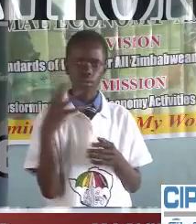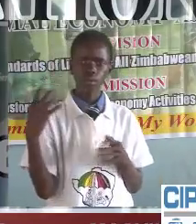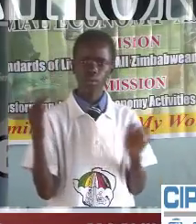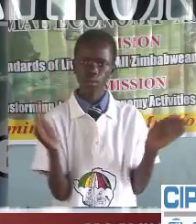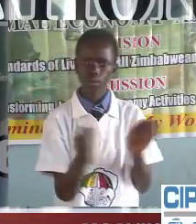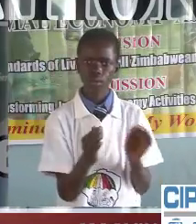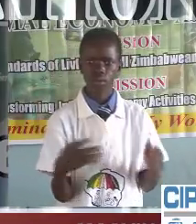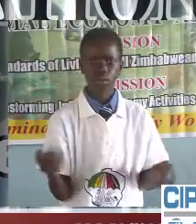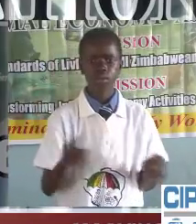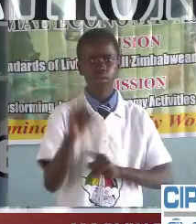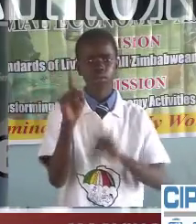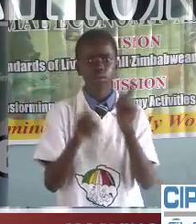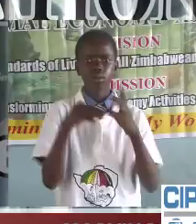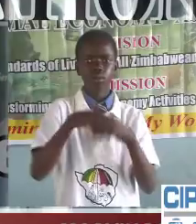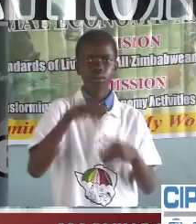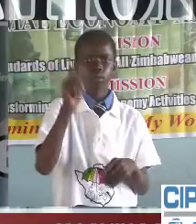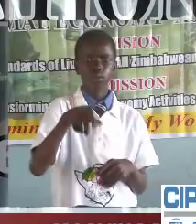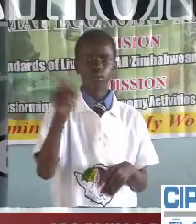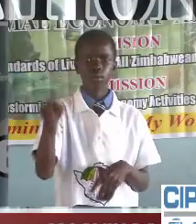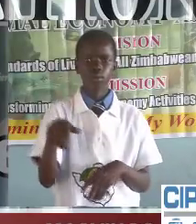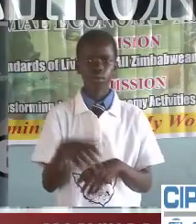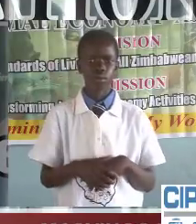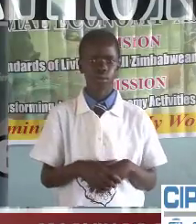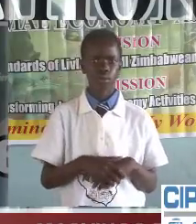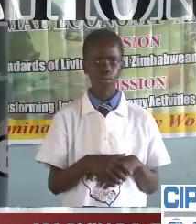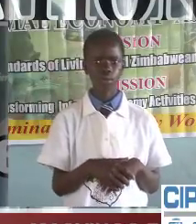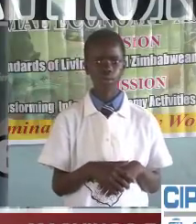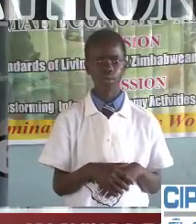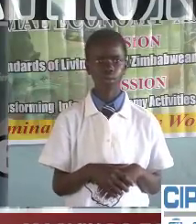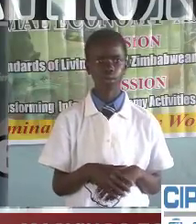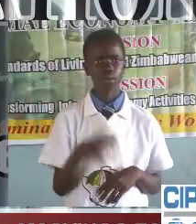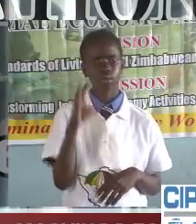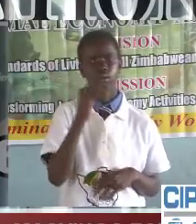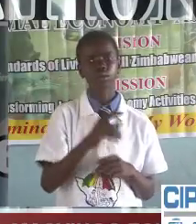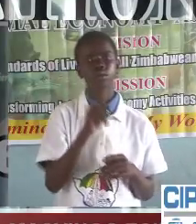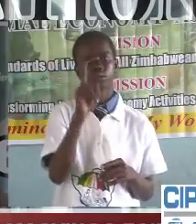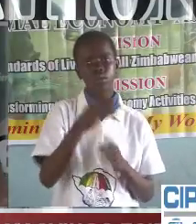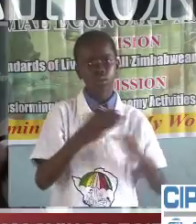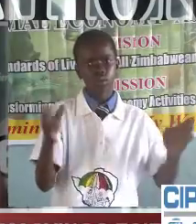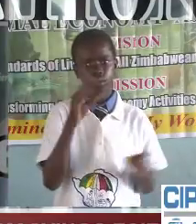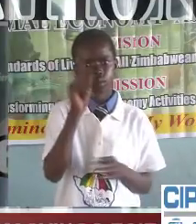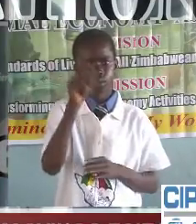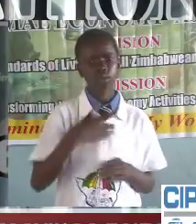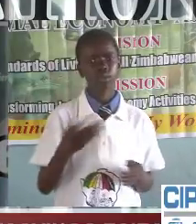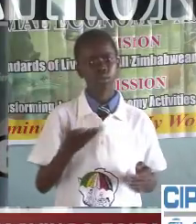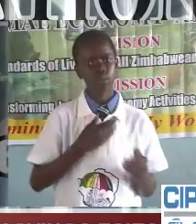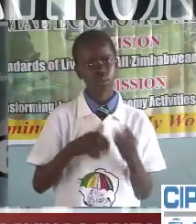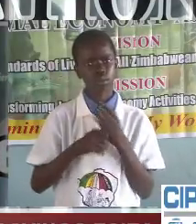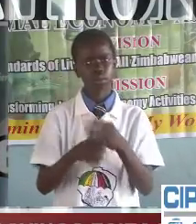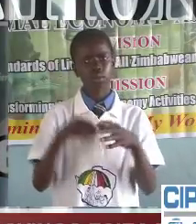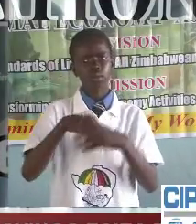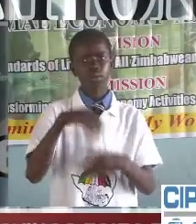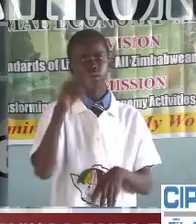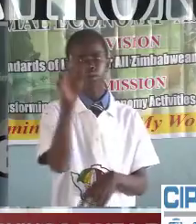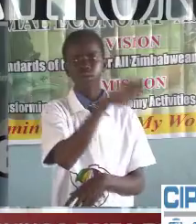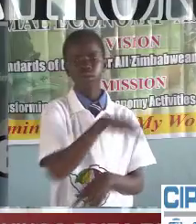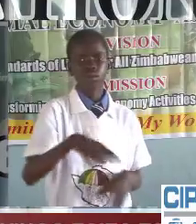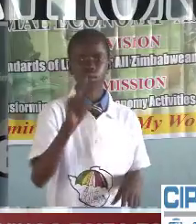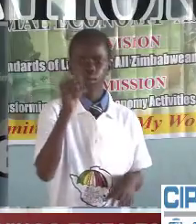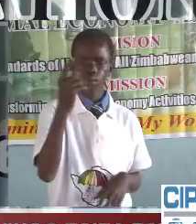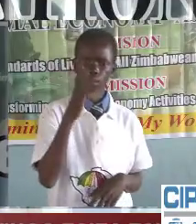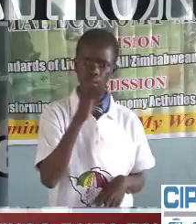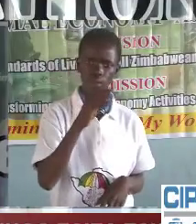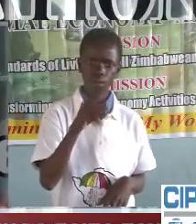iyo. Saka ndeyavo haisiri yemugari wepamba ipapo. Saka ndezvimwe zvatichange tinoadresa ikokoko. Then tozotiwo sekanzuro